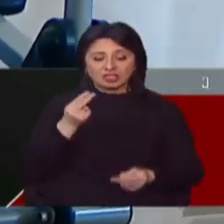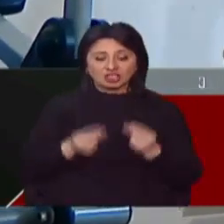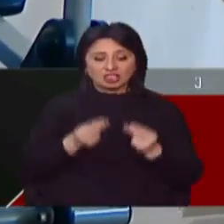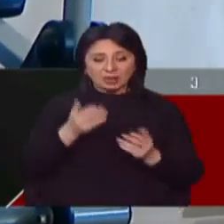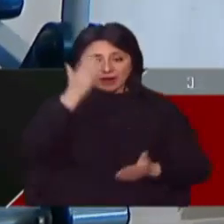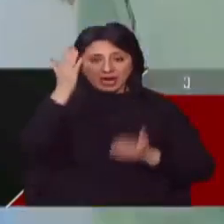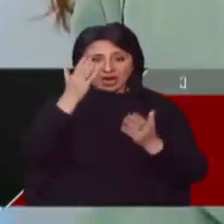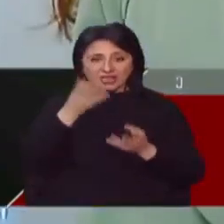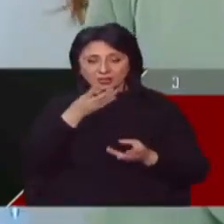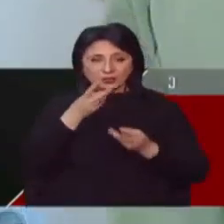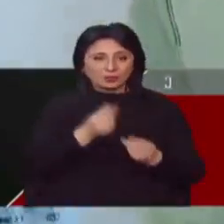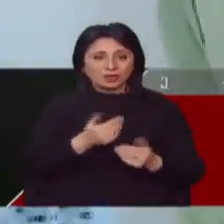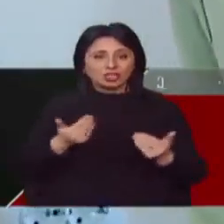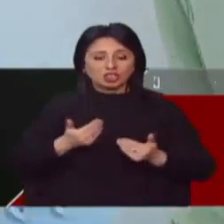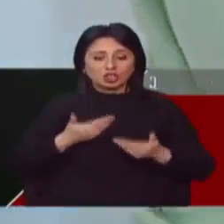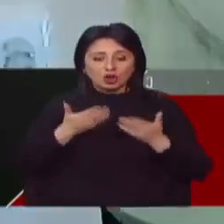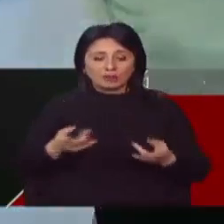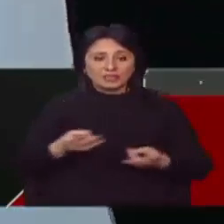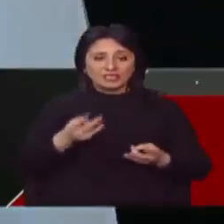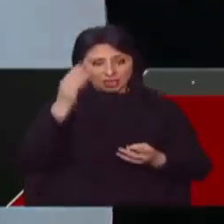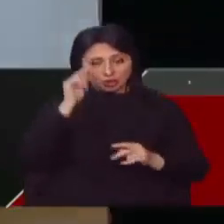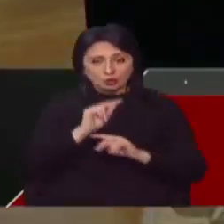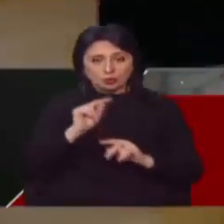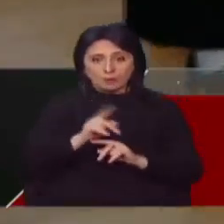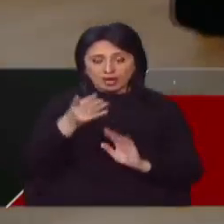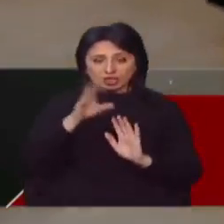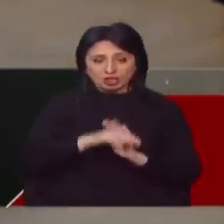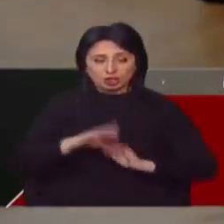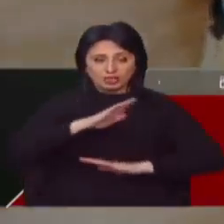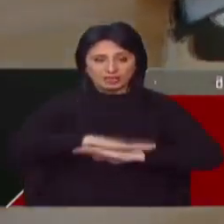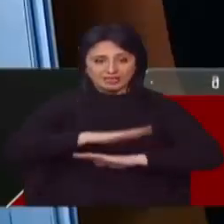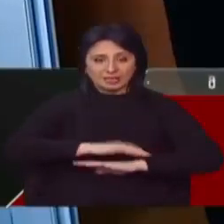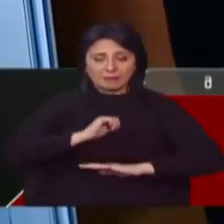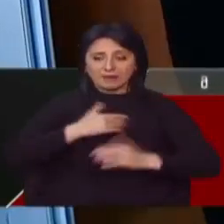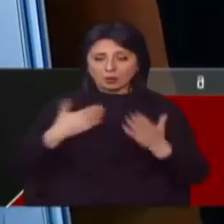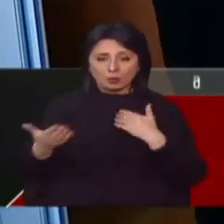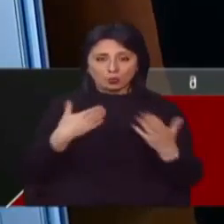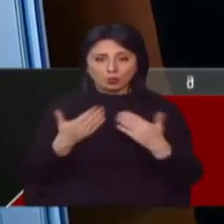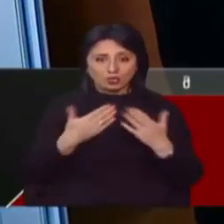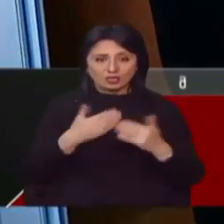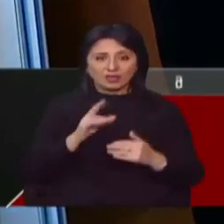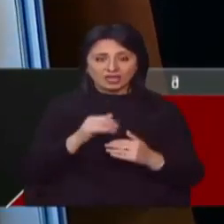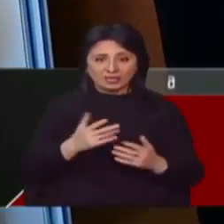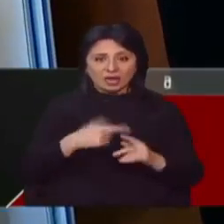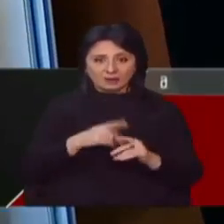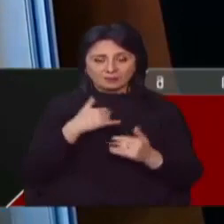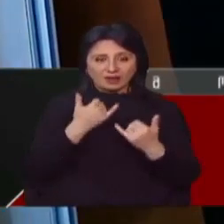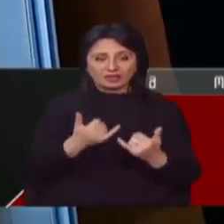da gartobita ისაბინონ ცხოვრებისთვის საჭირო უნარები, მათ შორის დისციპლინა, მეგობრებთან ურთიერთობა და